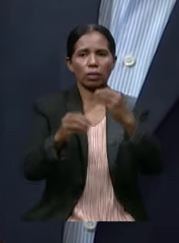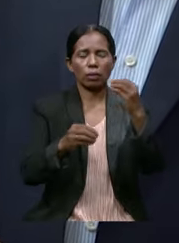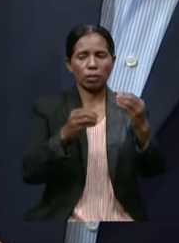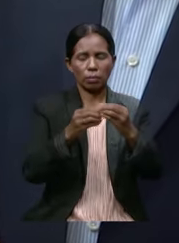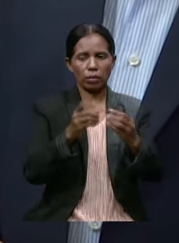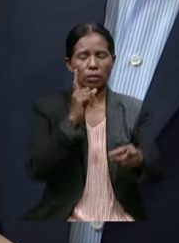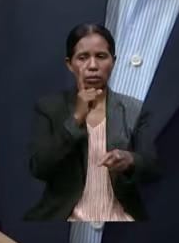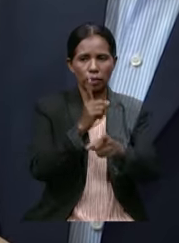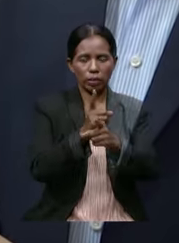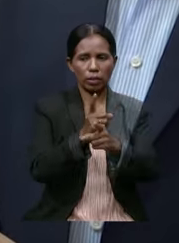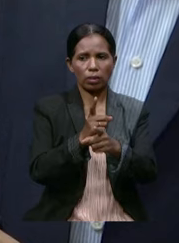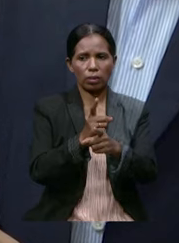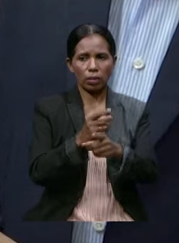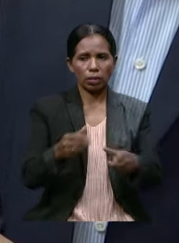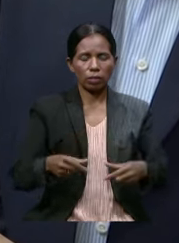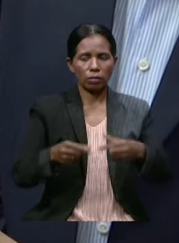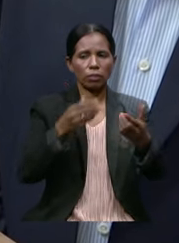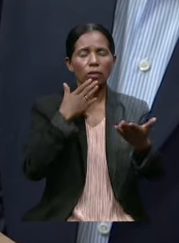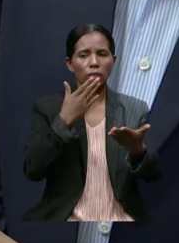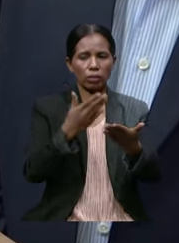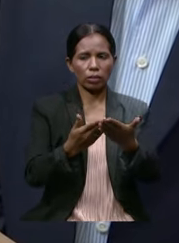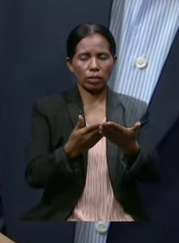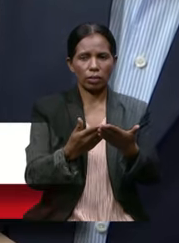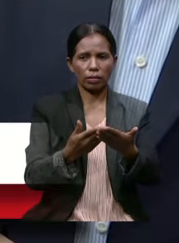dinamiku tep-tepes, entang fo vantage ba